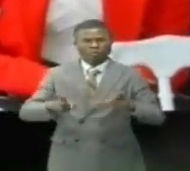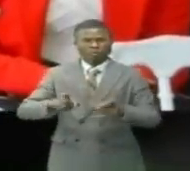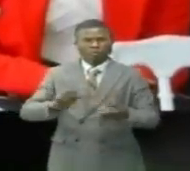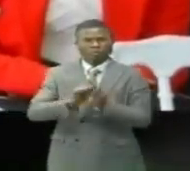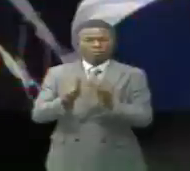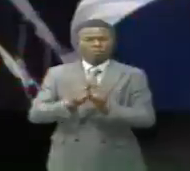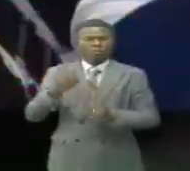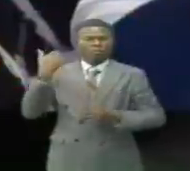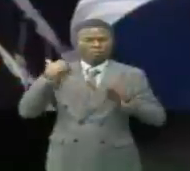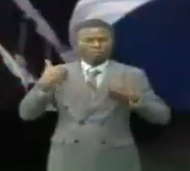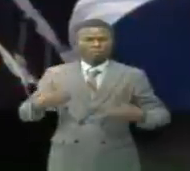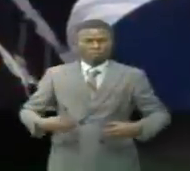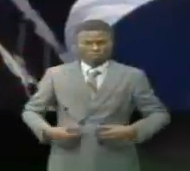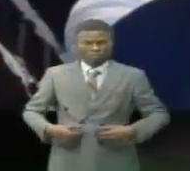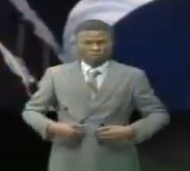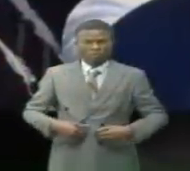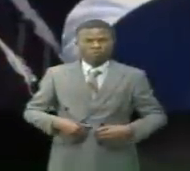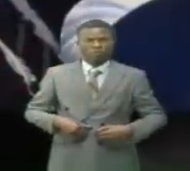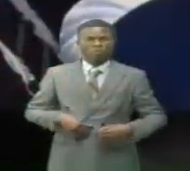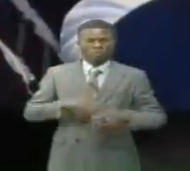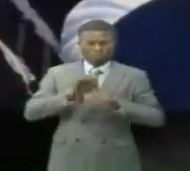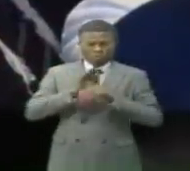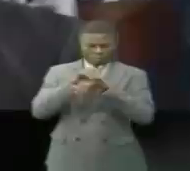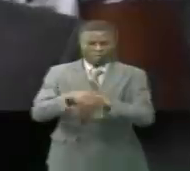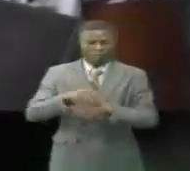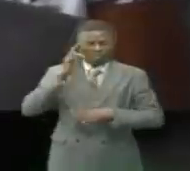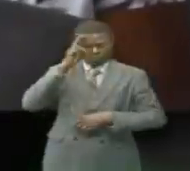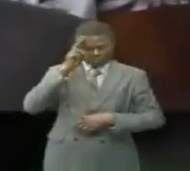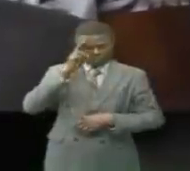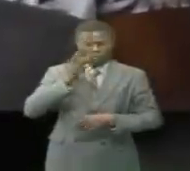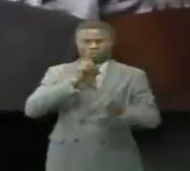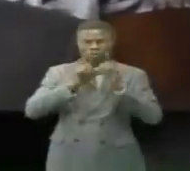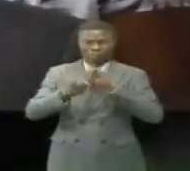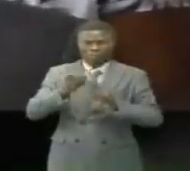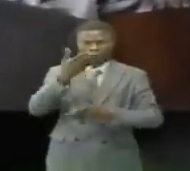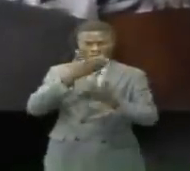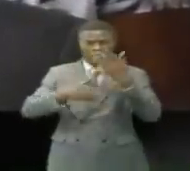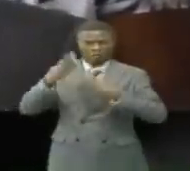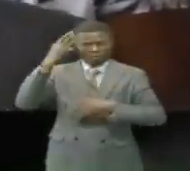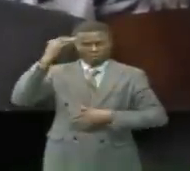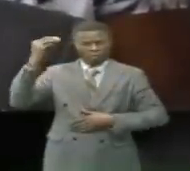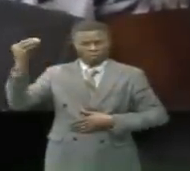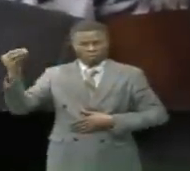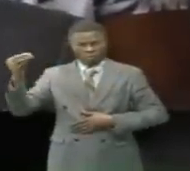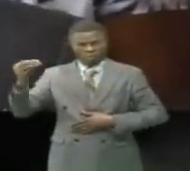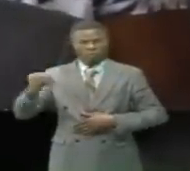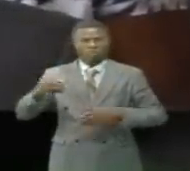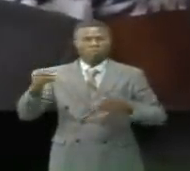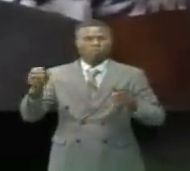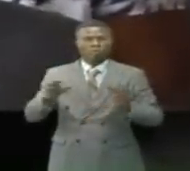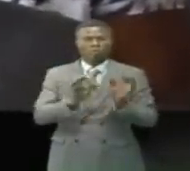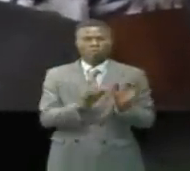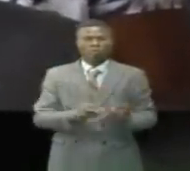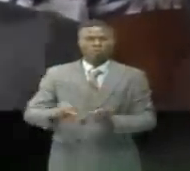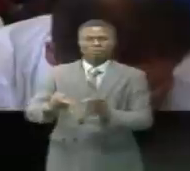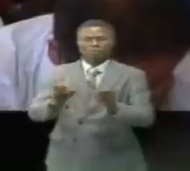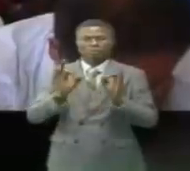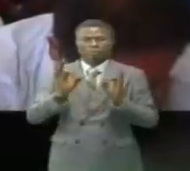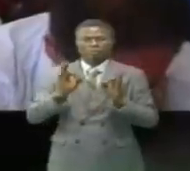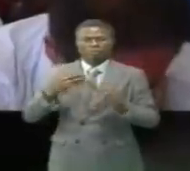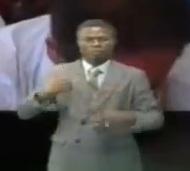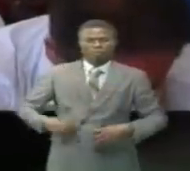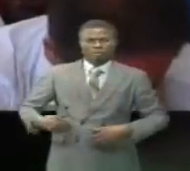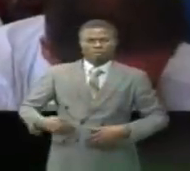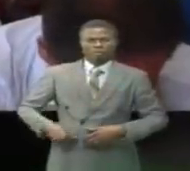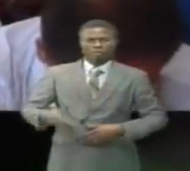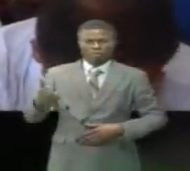de la santé voudraient, au cours de ces réflexions et échanges, imprimer de nouvelles pratiques dans les interventions médicales.